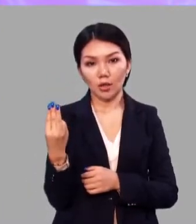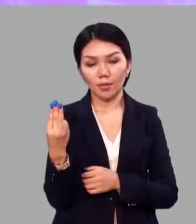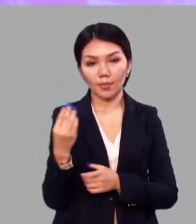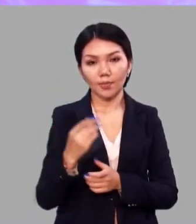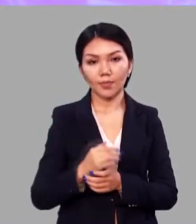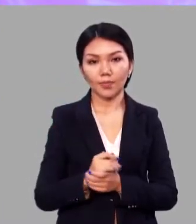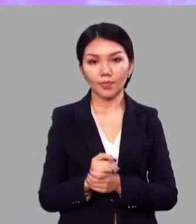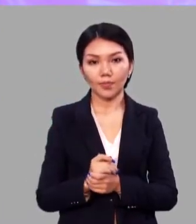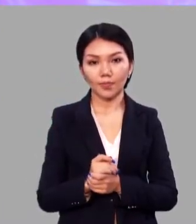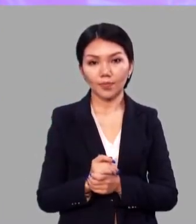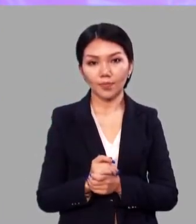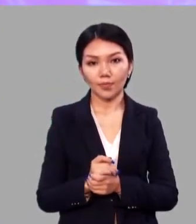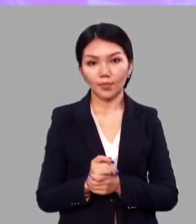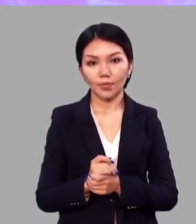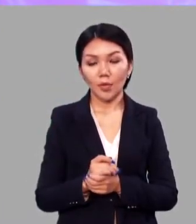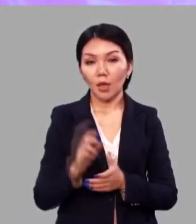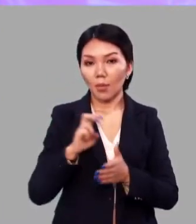ш.